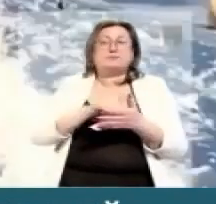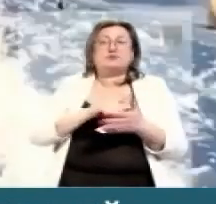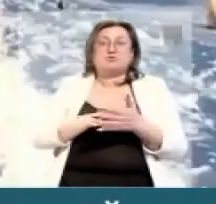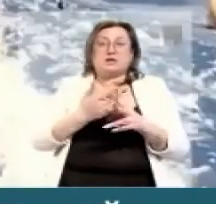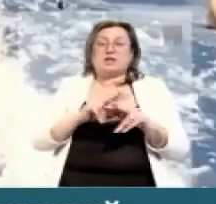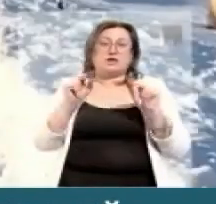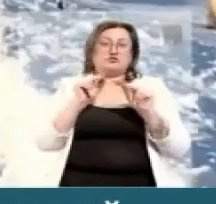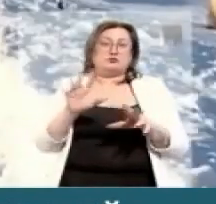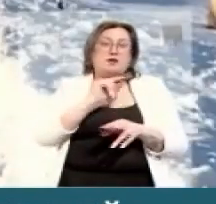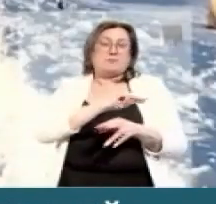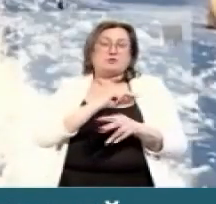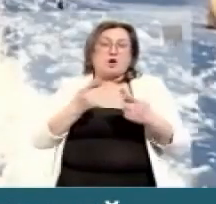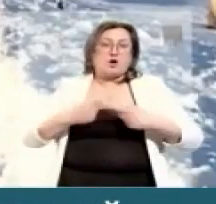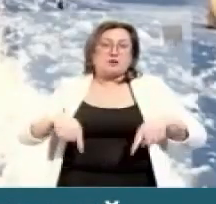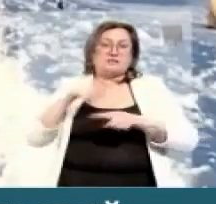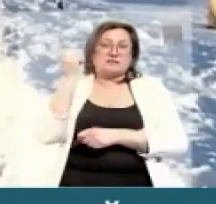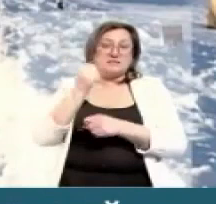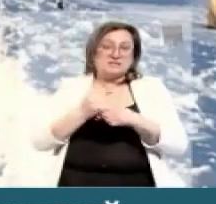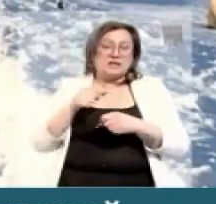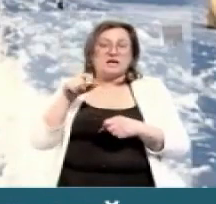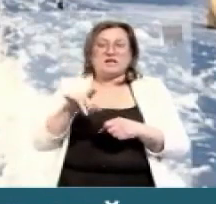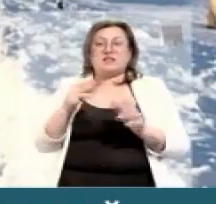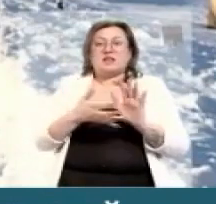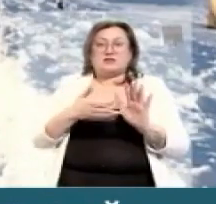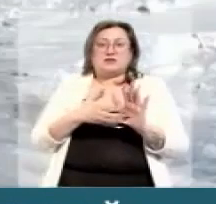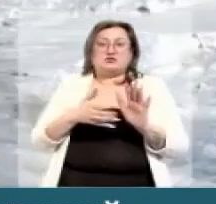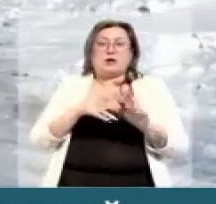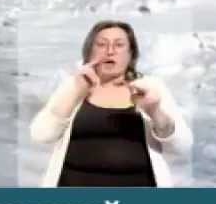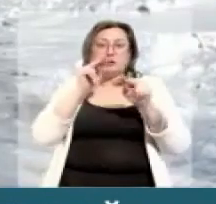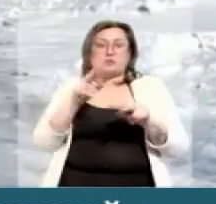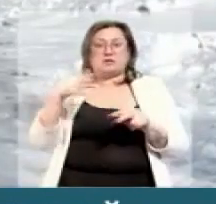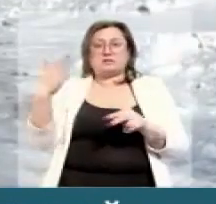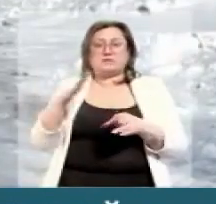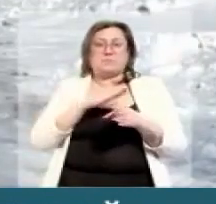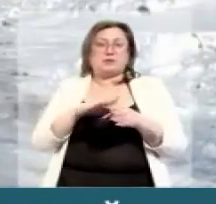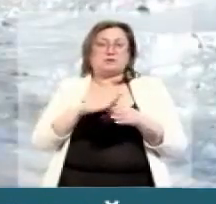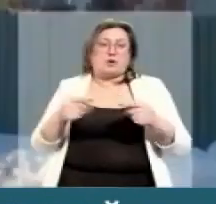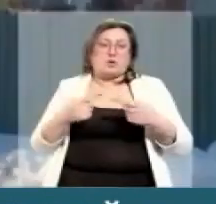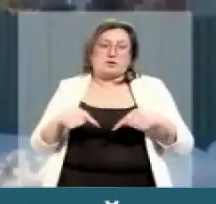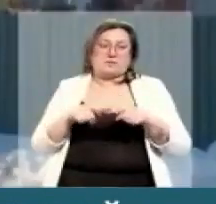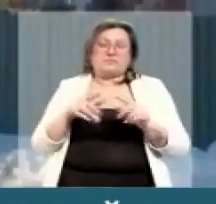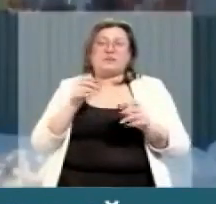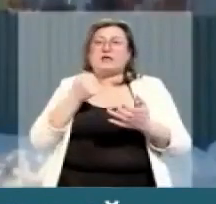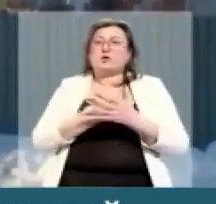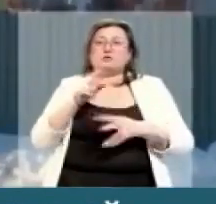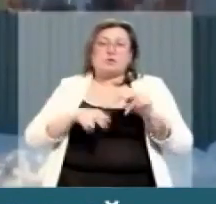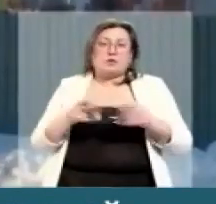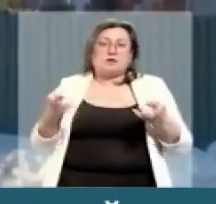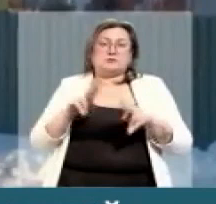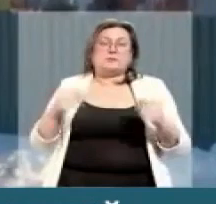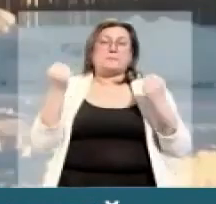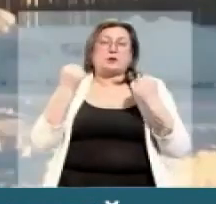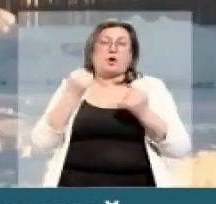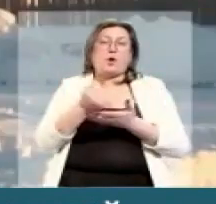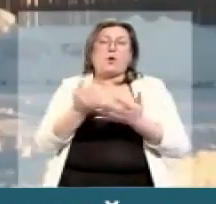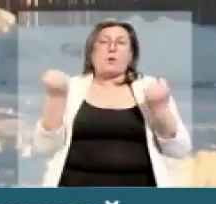– это недобросовестная работа подрядных организаций и недостаточный контроль со стороны исполнительных органов. Недостроенными остаются